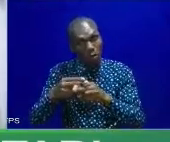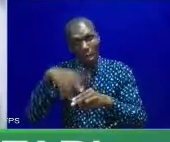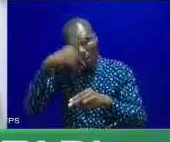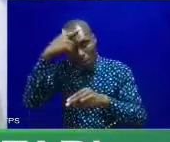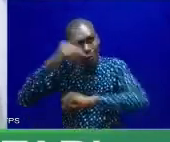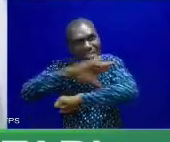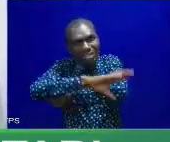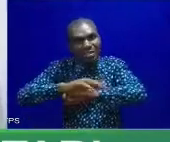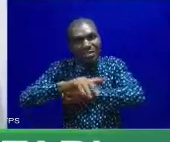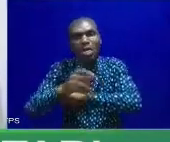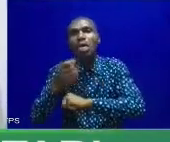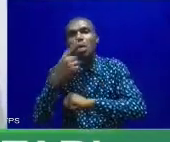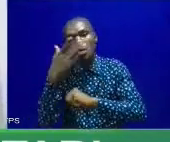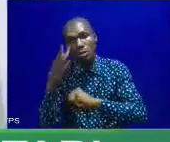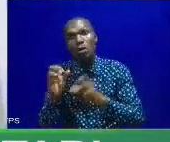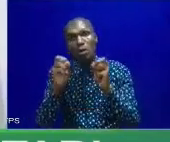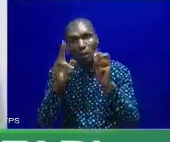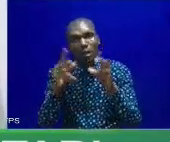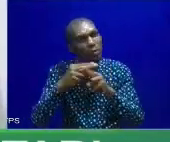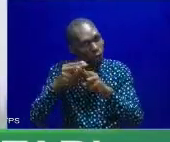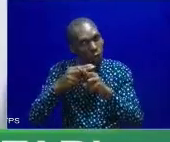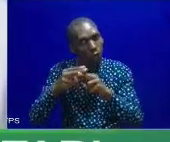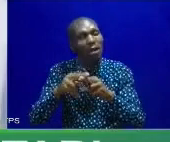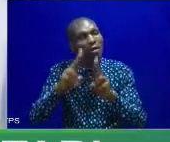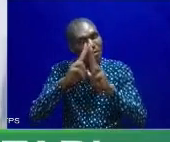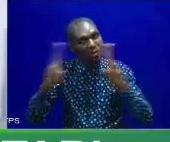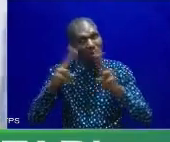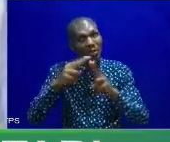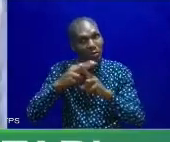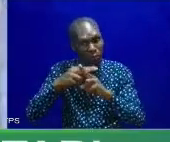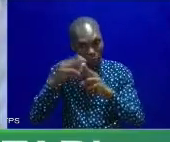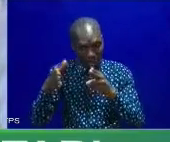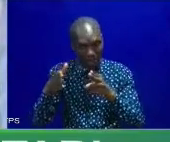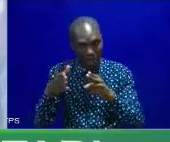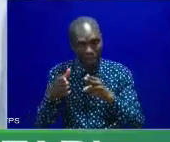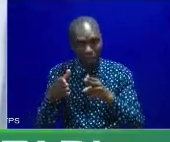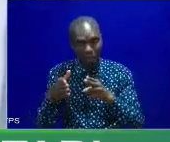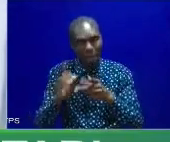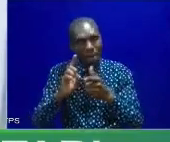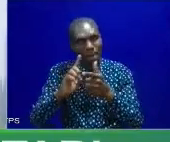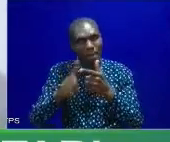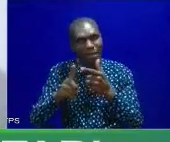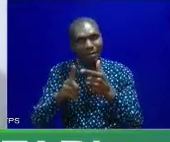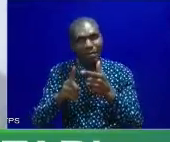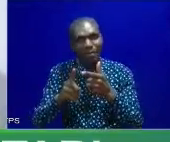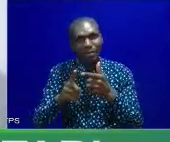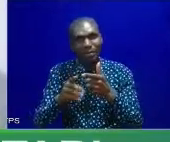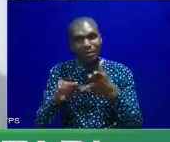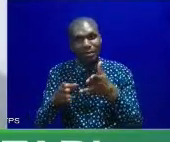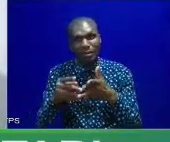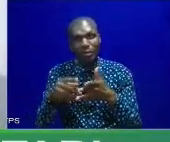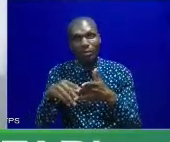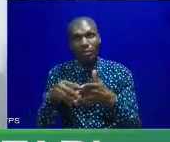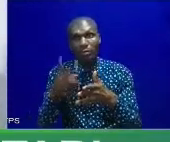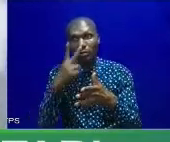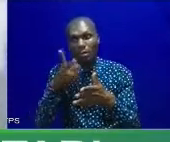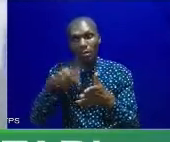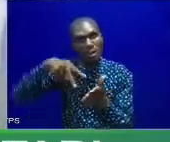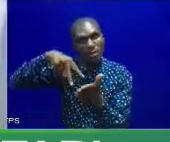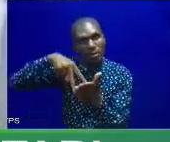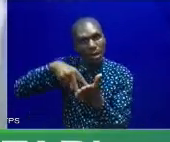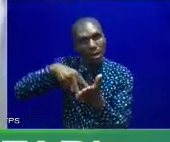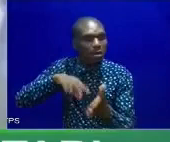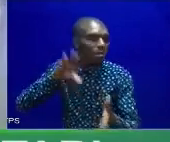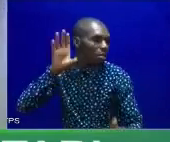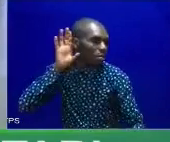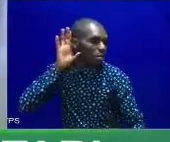us. Okay? Yes. Very soon, mesha pata some a few. Lakini chukuzwa mbago basi, unaona wanasimama hapa na wanasikisa.